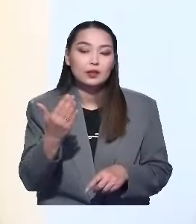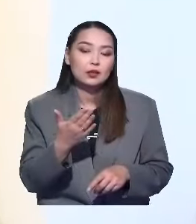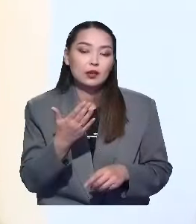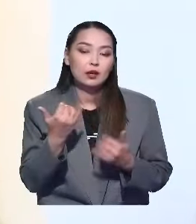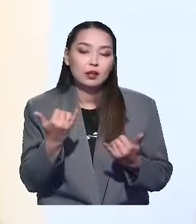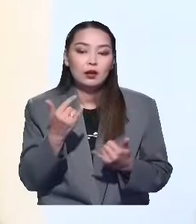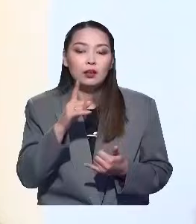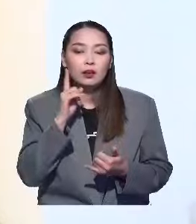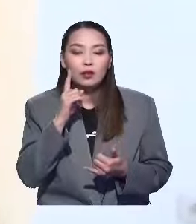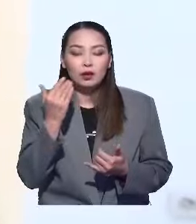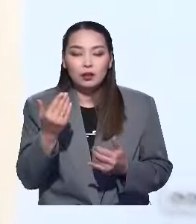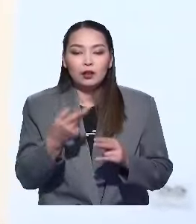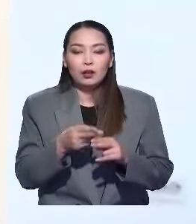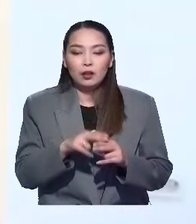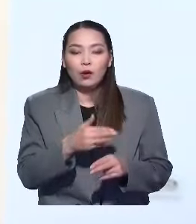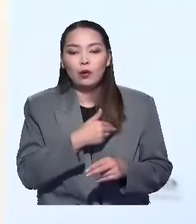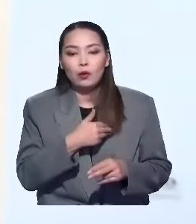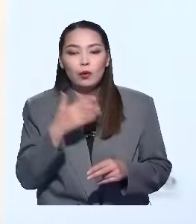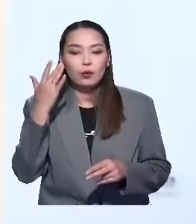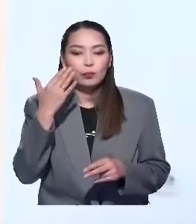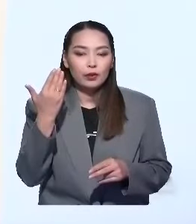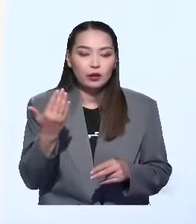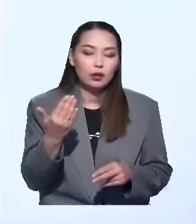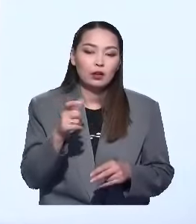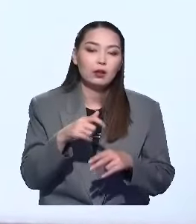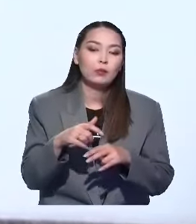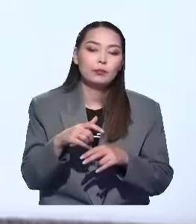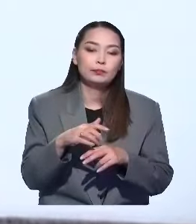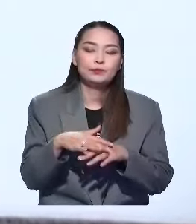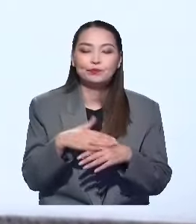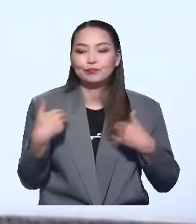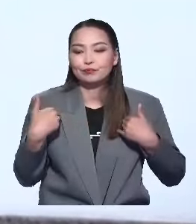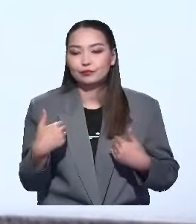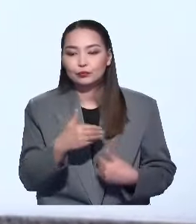жаңа қас манақ болғысы келсе дейміз, халық батыры болса дейміз.